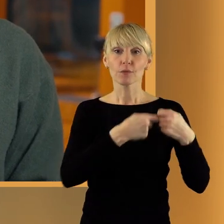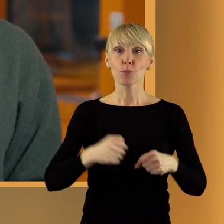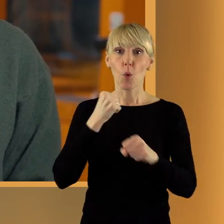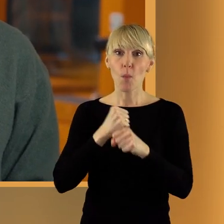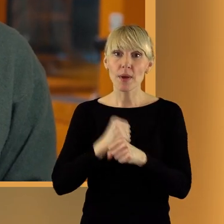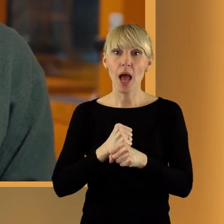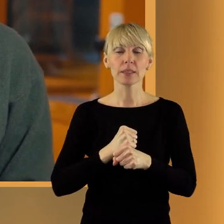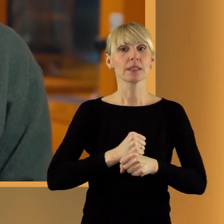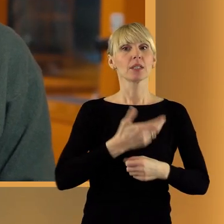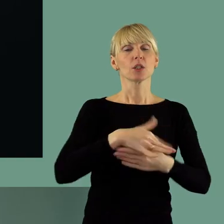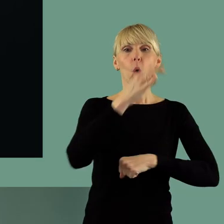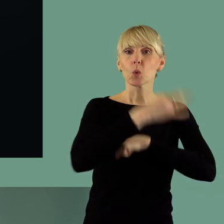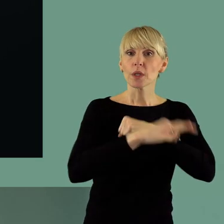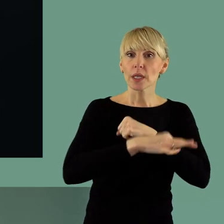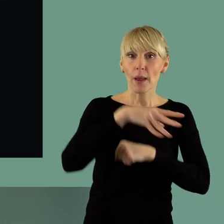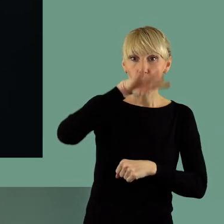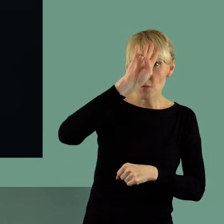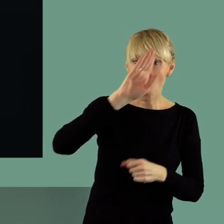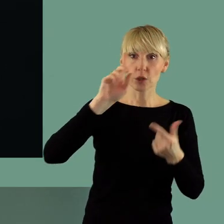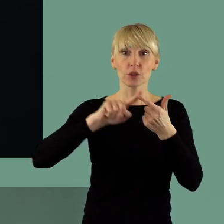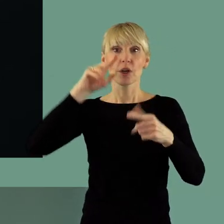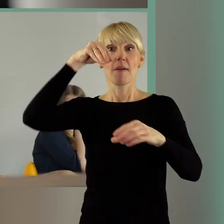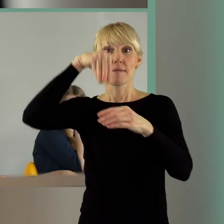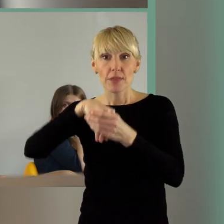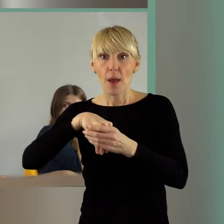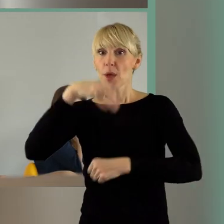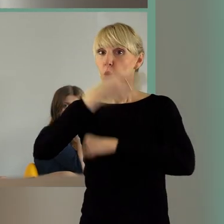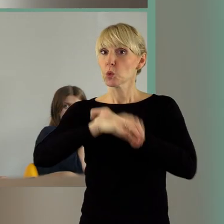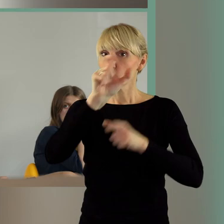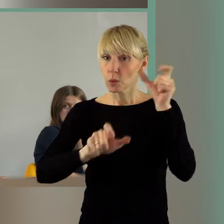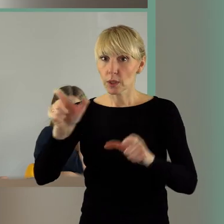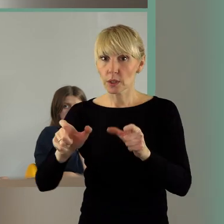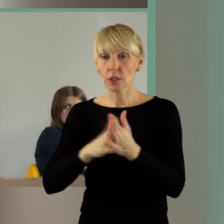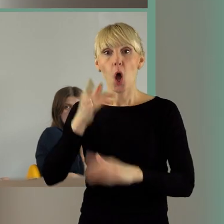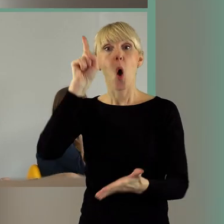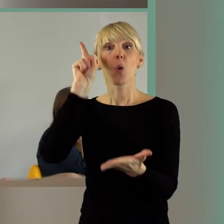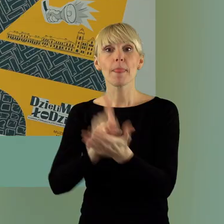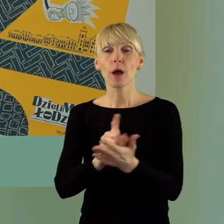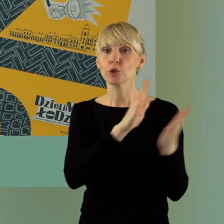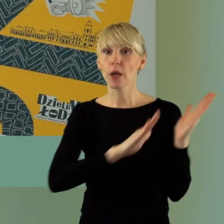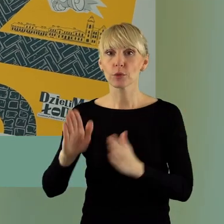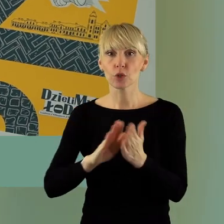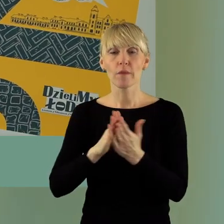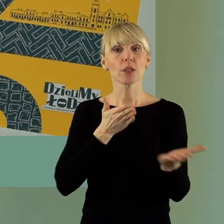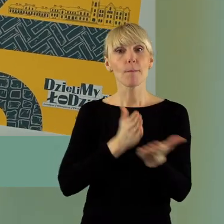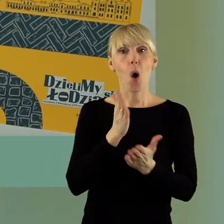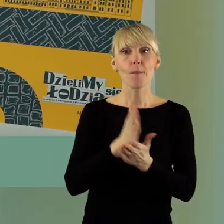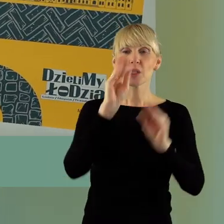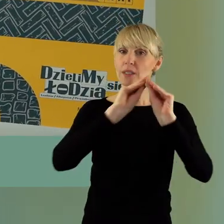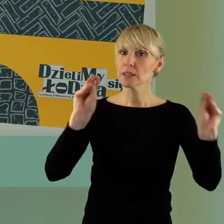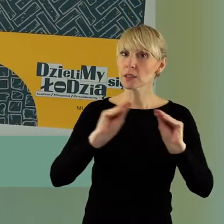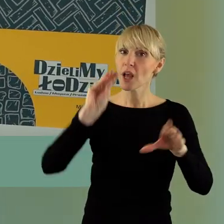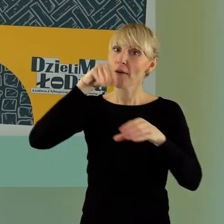łódzkimi uczelniami oraz ich studentami udało się przygotować pomoce dydaktyczne i rozwiązania,